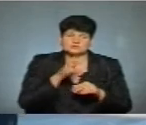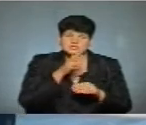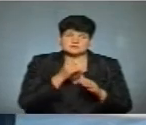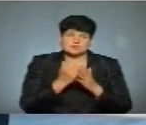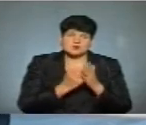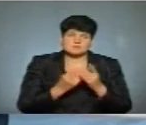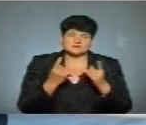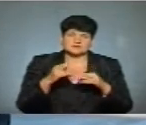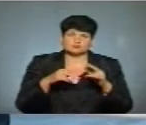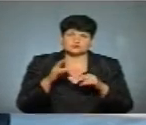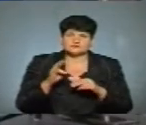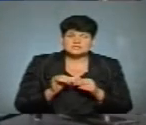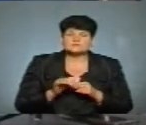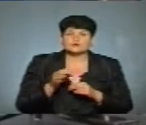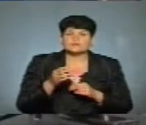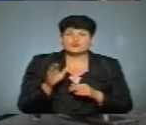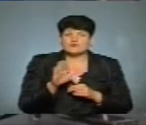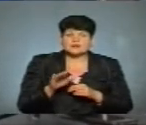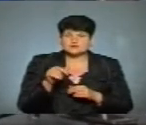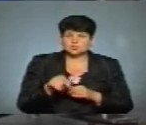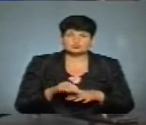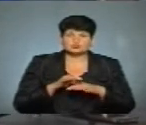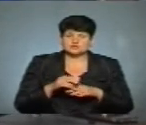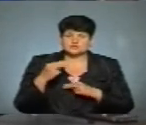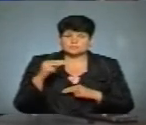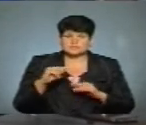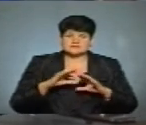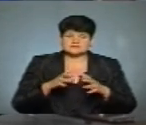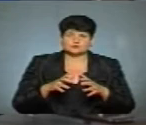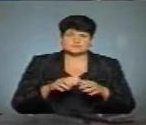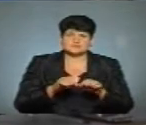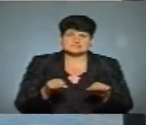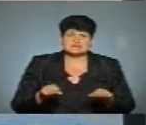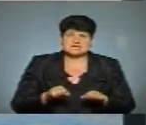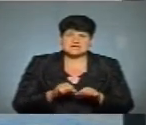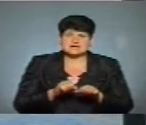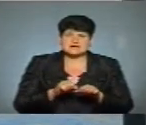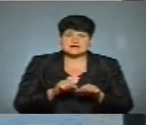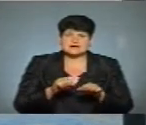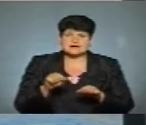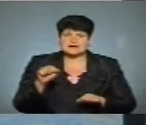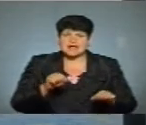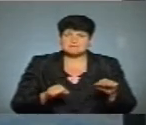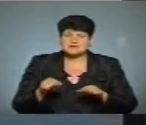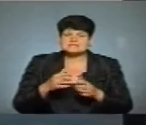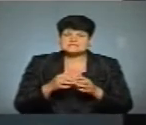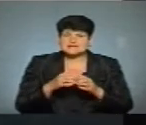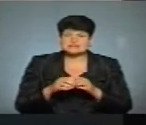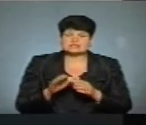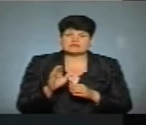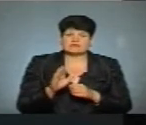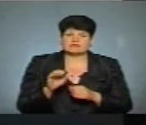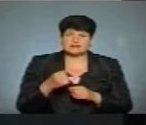«Велике будівництво». За його словами, у вересні тут проведуть чемпіонат світу з греблі серед ветеранів. Є завдання закінчити її до серпня